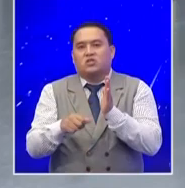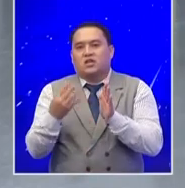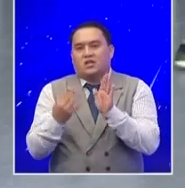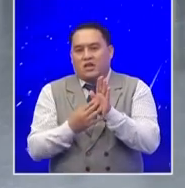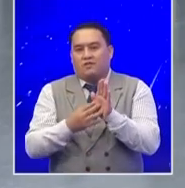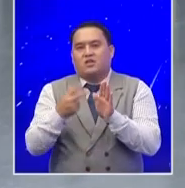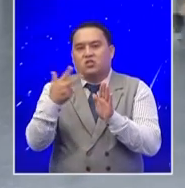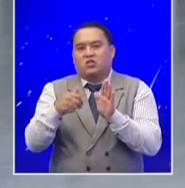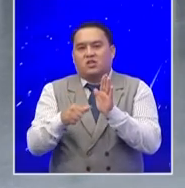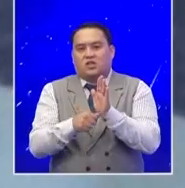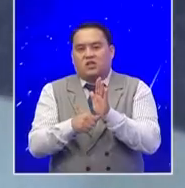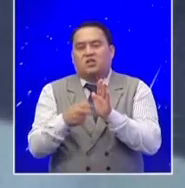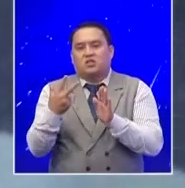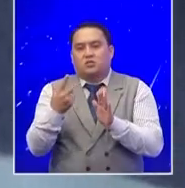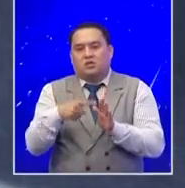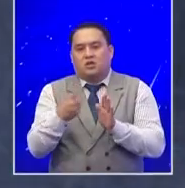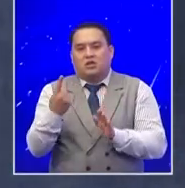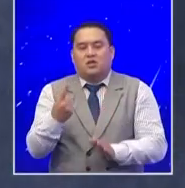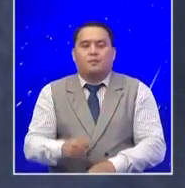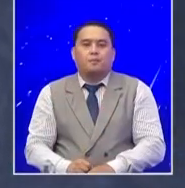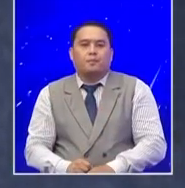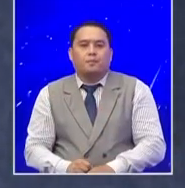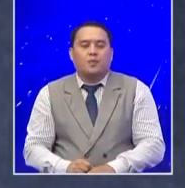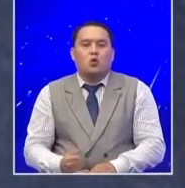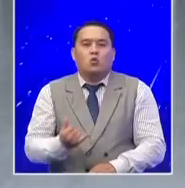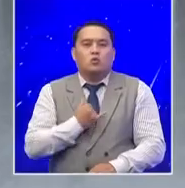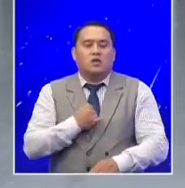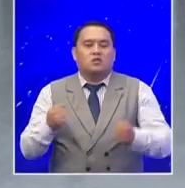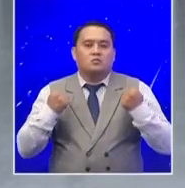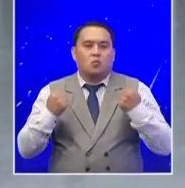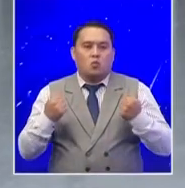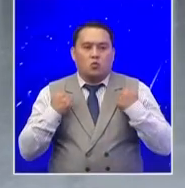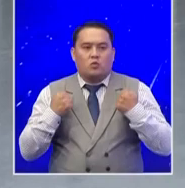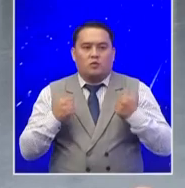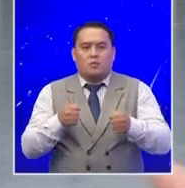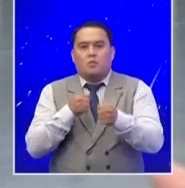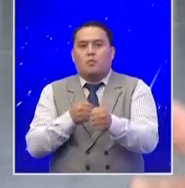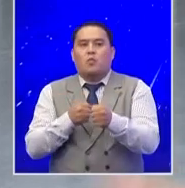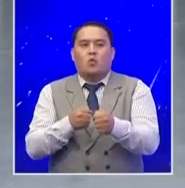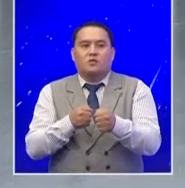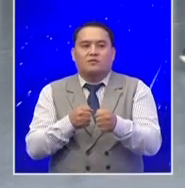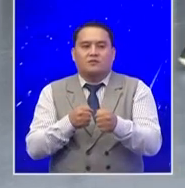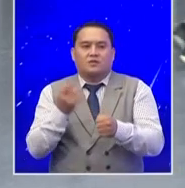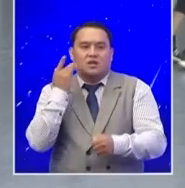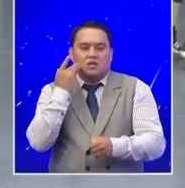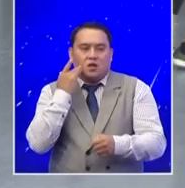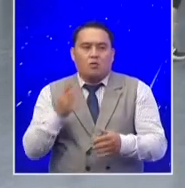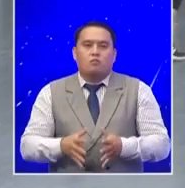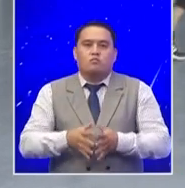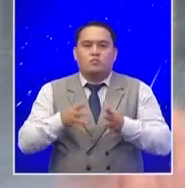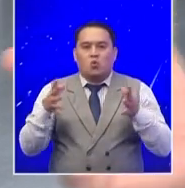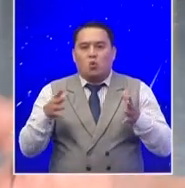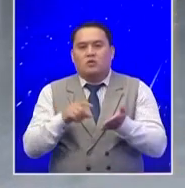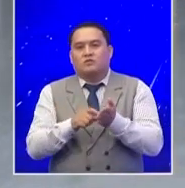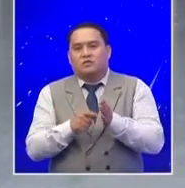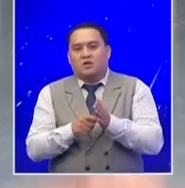килограмм, 63 и 57 килограмм. У нас такой вид спорта, у нас мы должны вообще больше в зале